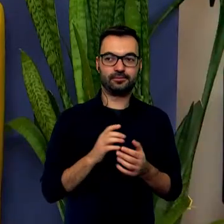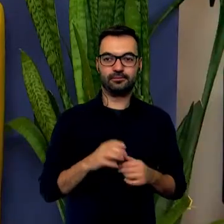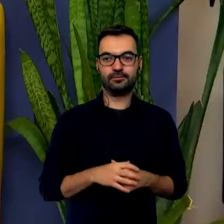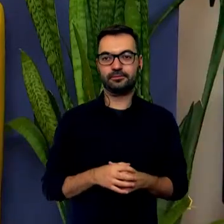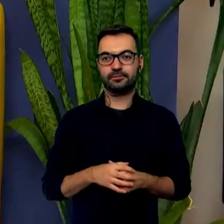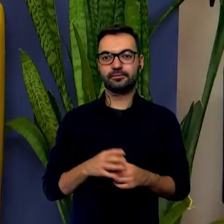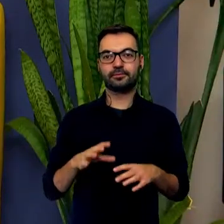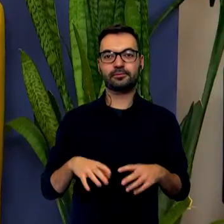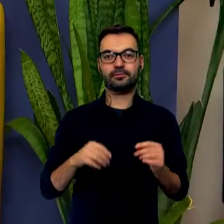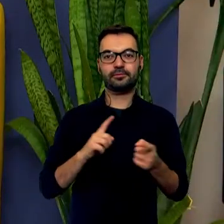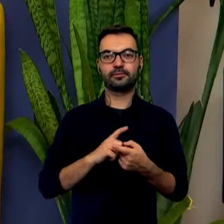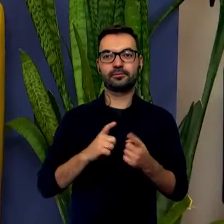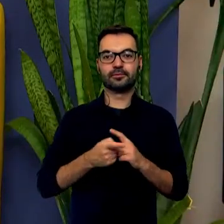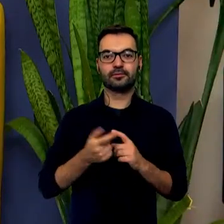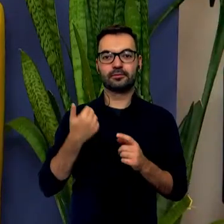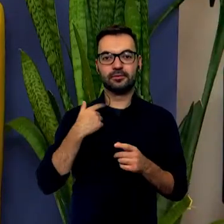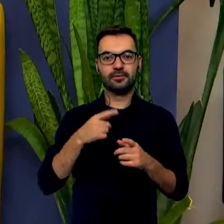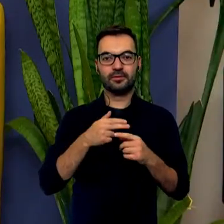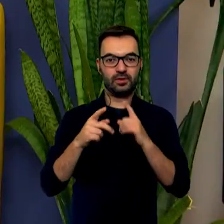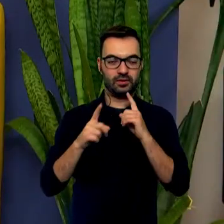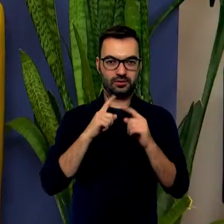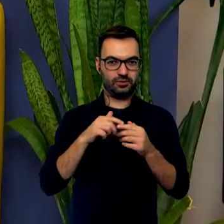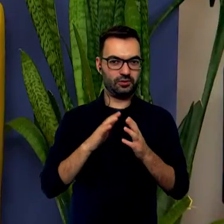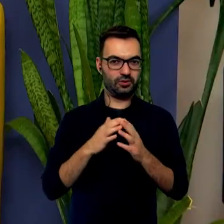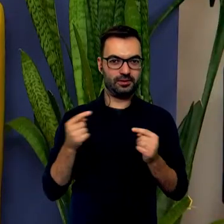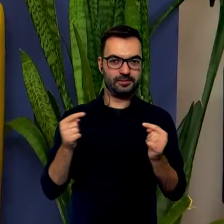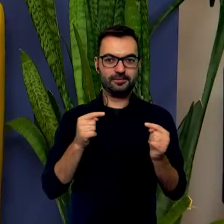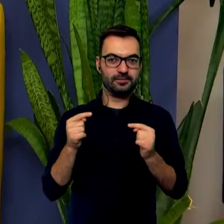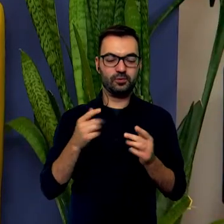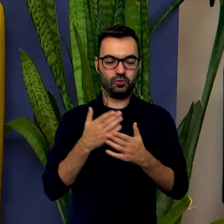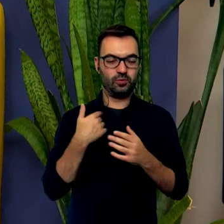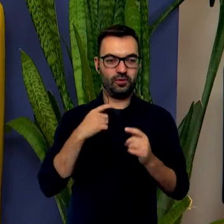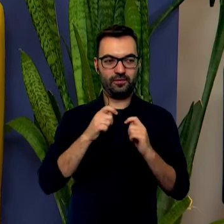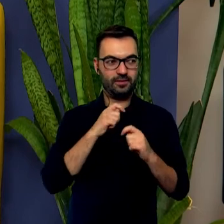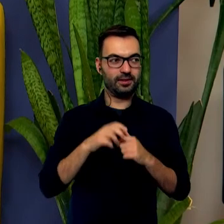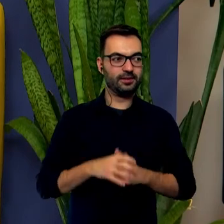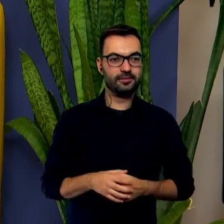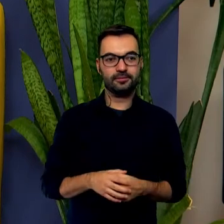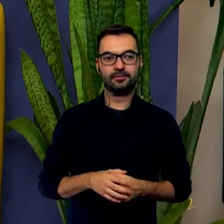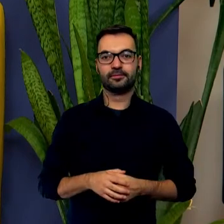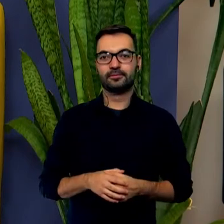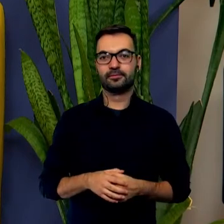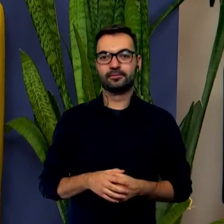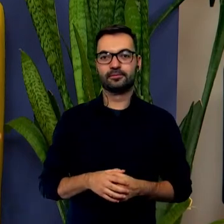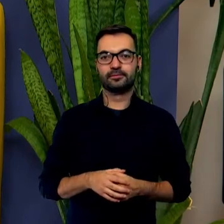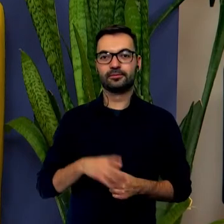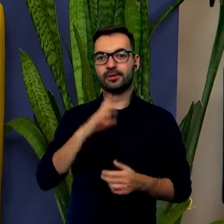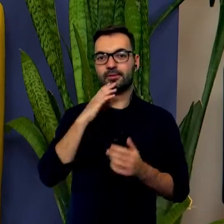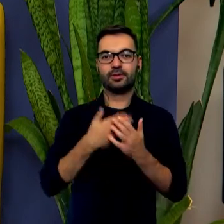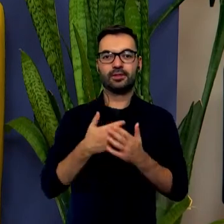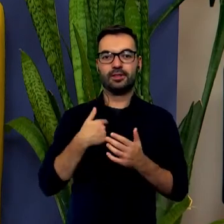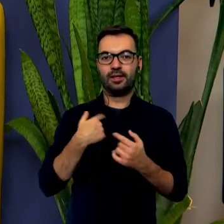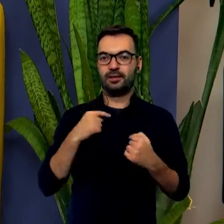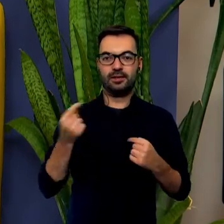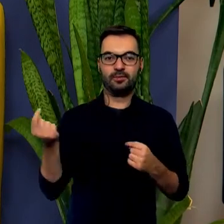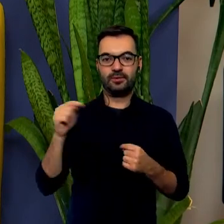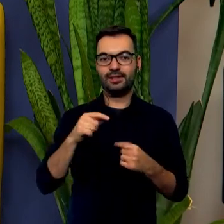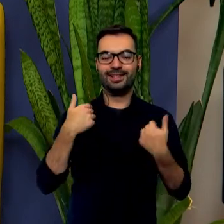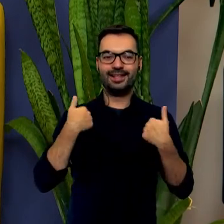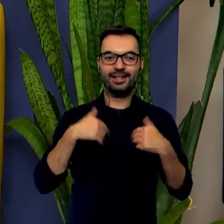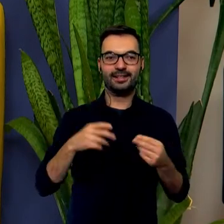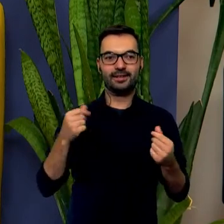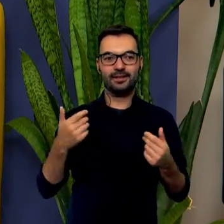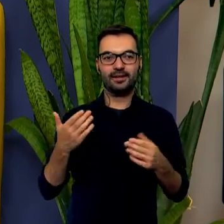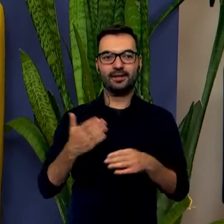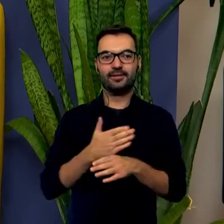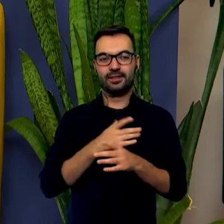pierwsze spotkania się odbywały wokół tej książki, z tego co wiem i Muszę się przyznać, że ja akurat na nich nie byłam, bo nie chciałam się